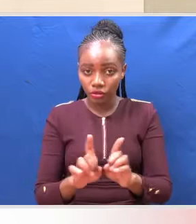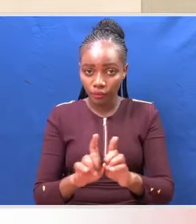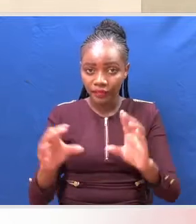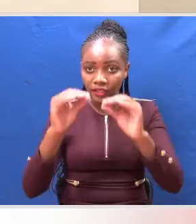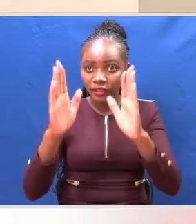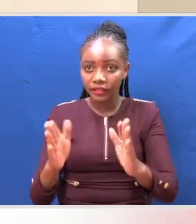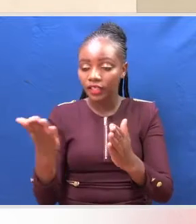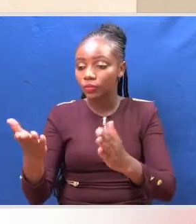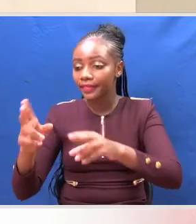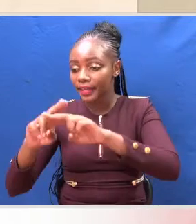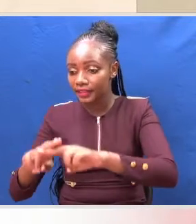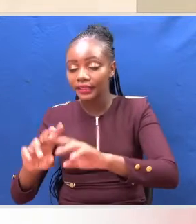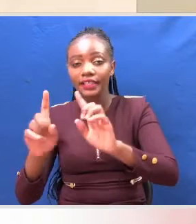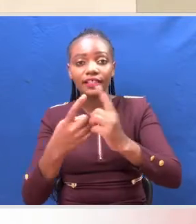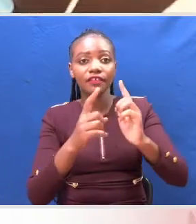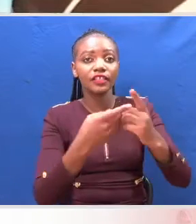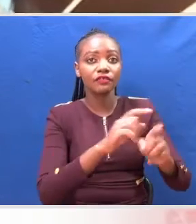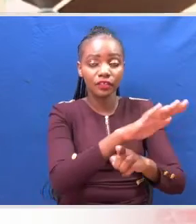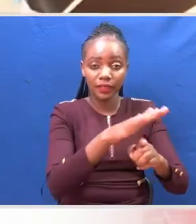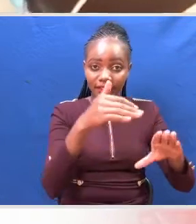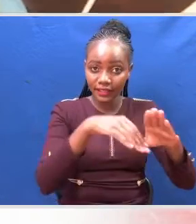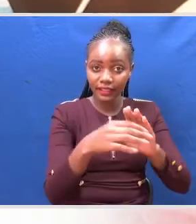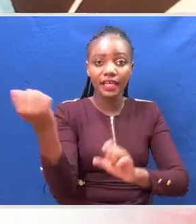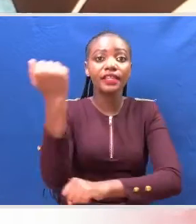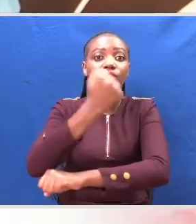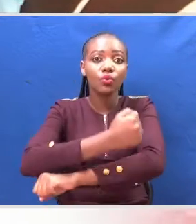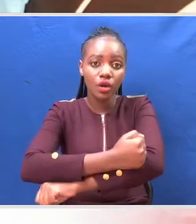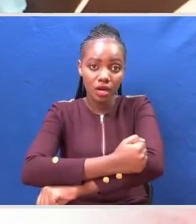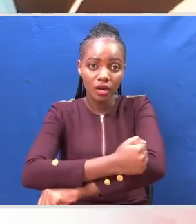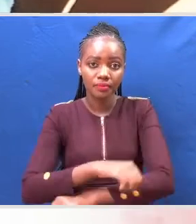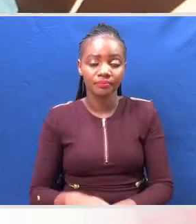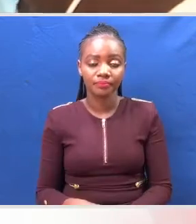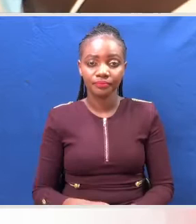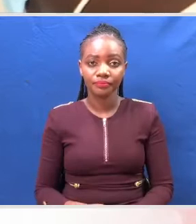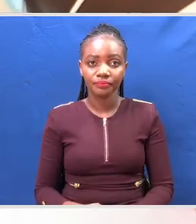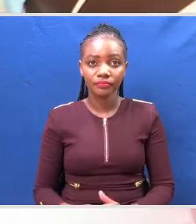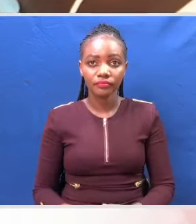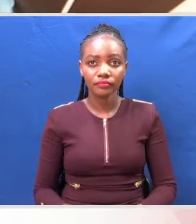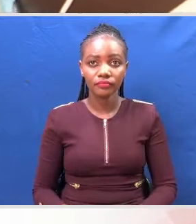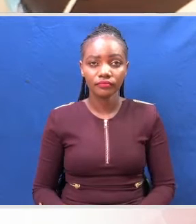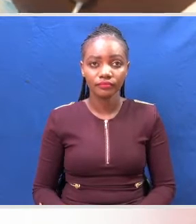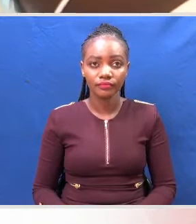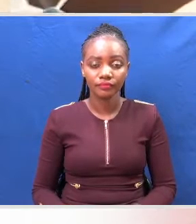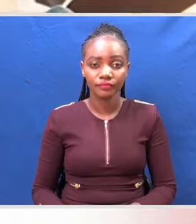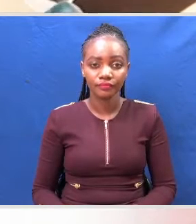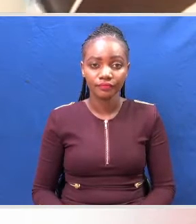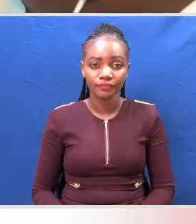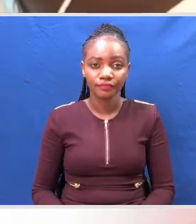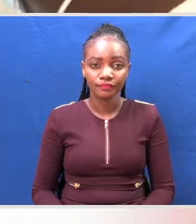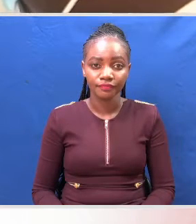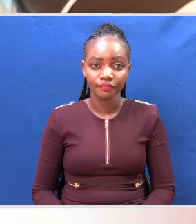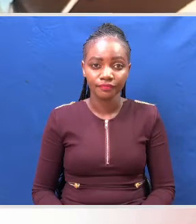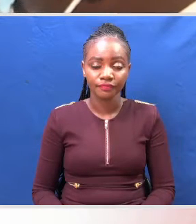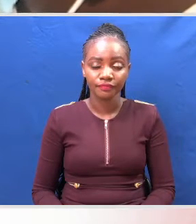walikuwa wameketi maeneo tofauti ya ndani ya shule hii. Number 2. What do you say when the old man greets you?